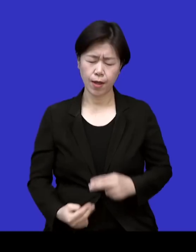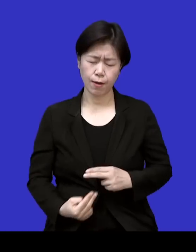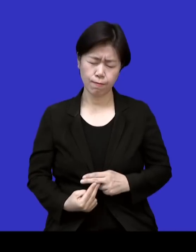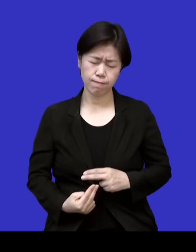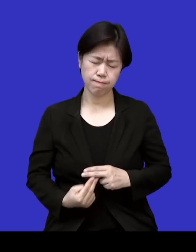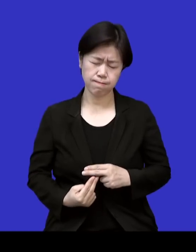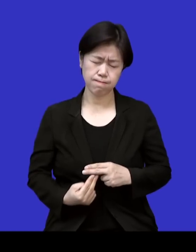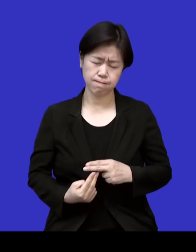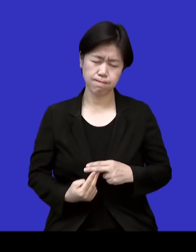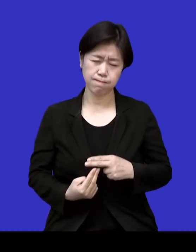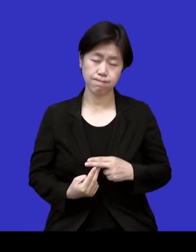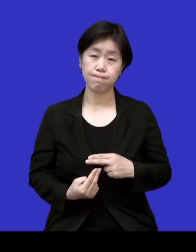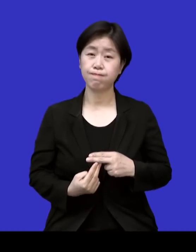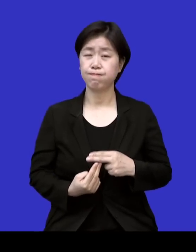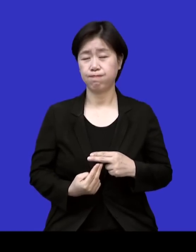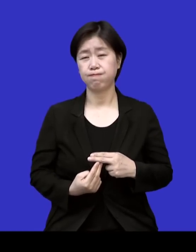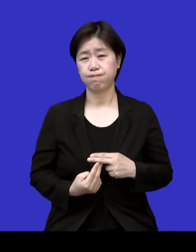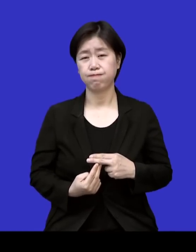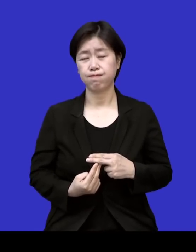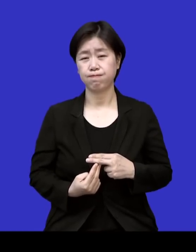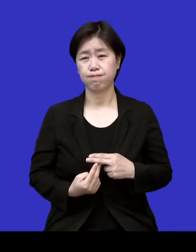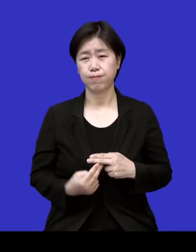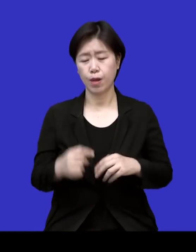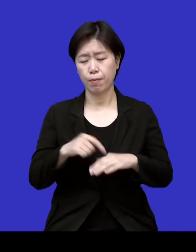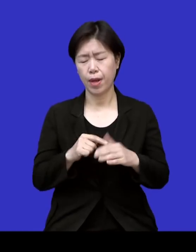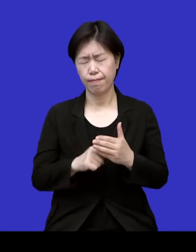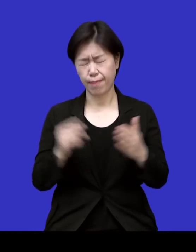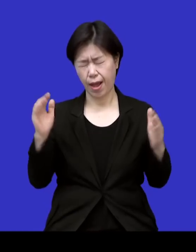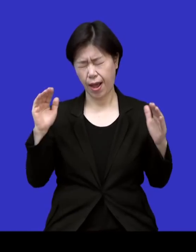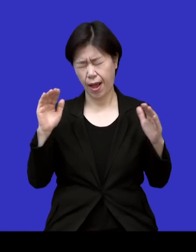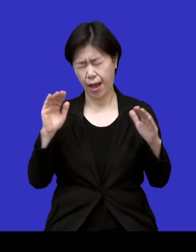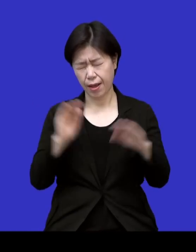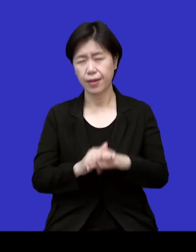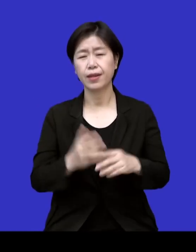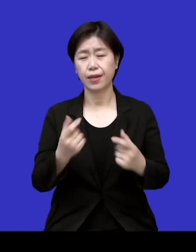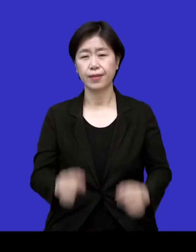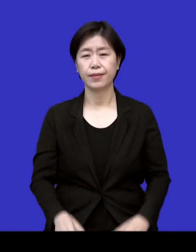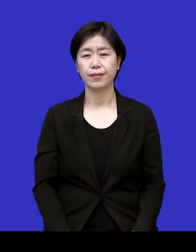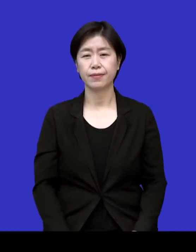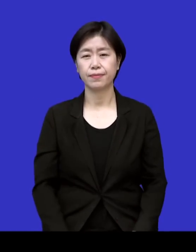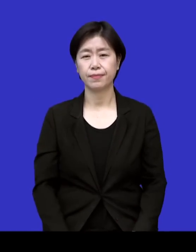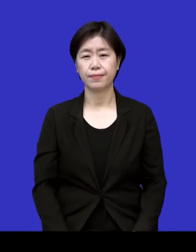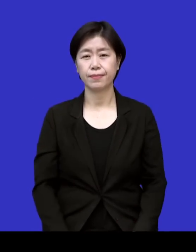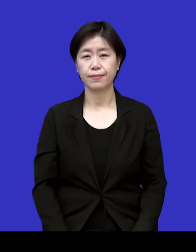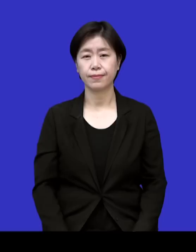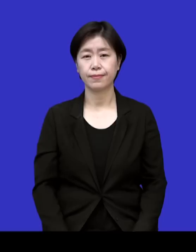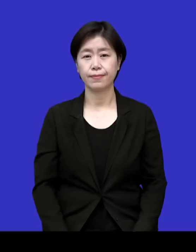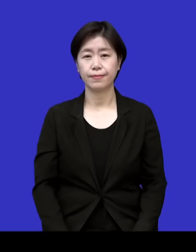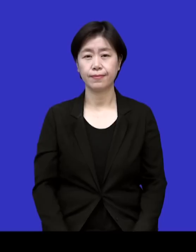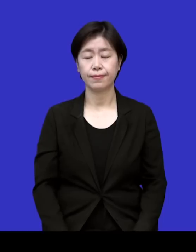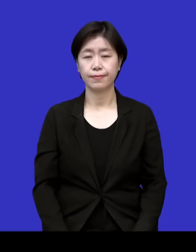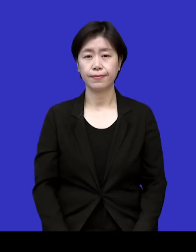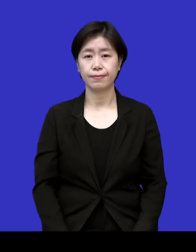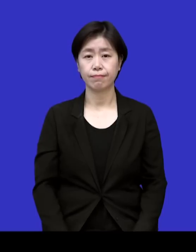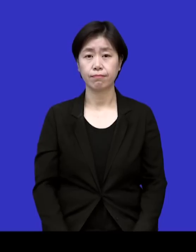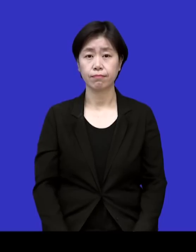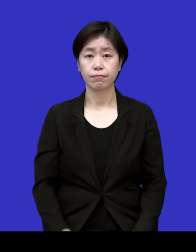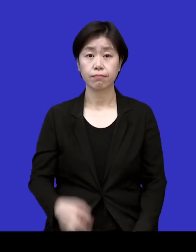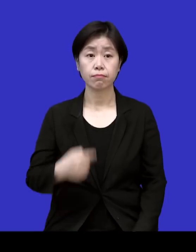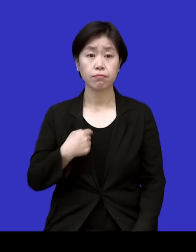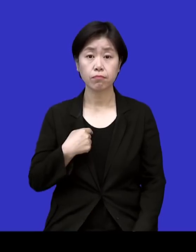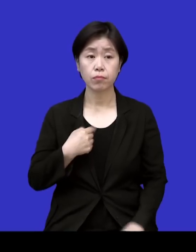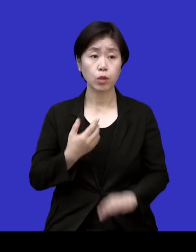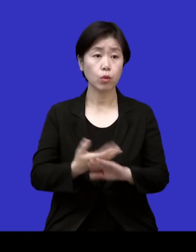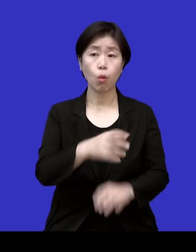그 어두움을 계속 쌓는 거죠, 속에. 예. 그러니까 그러면 이제 저는 어디도 갈 데가